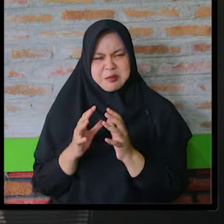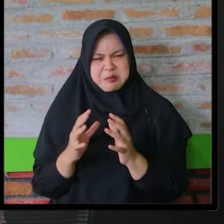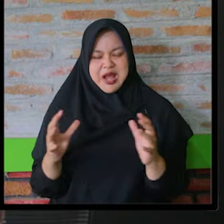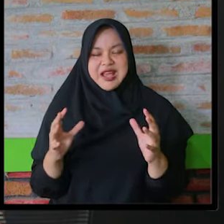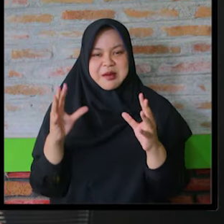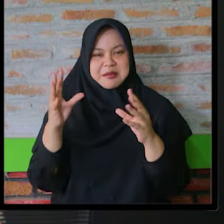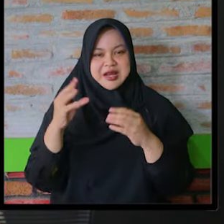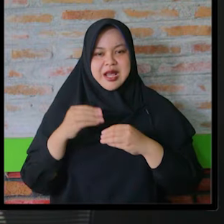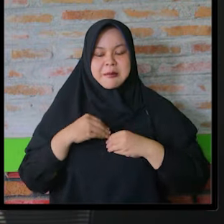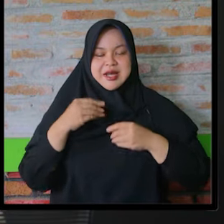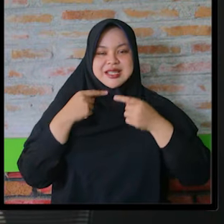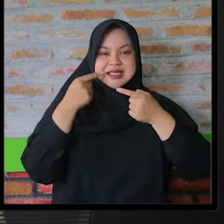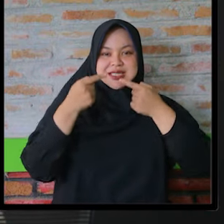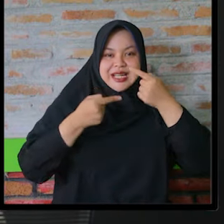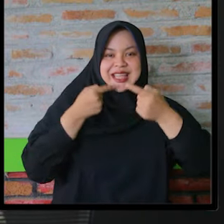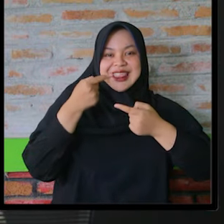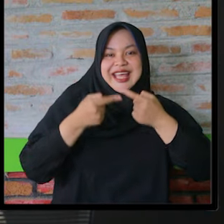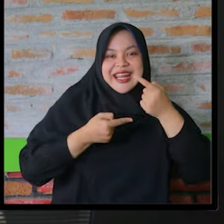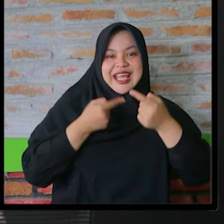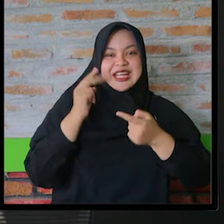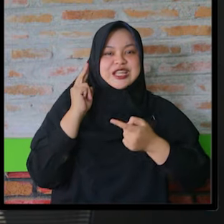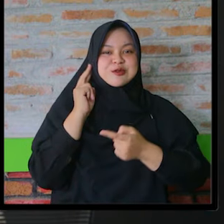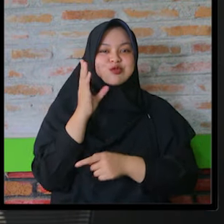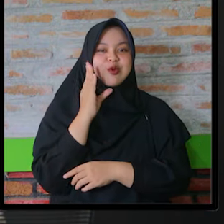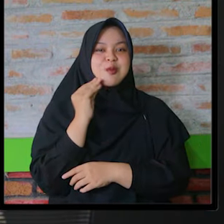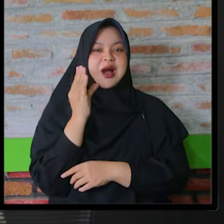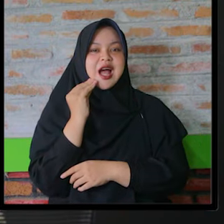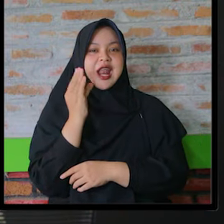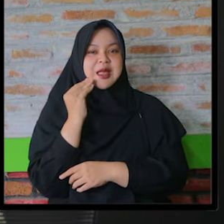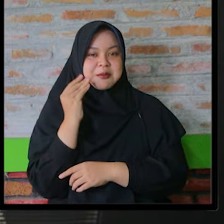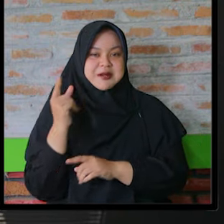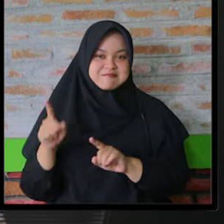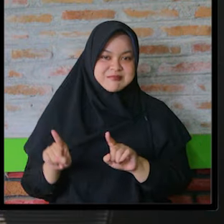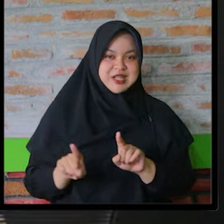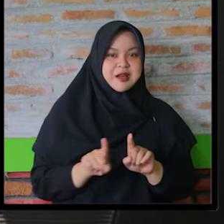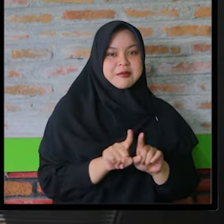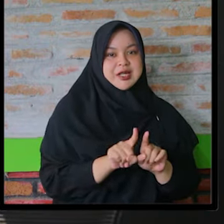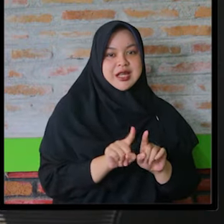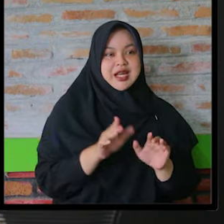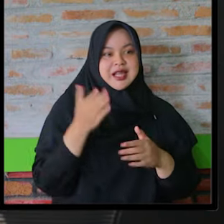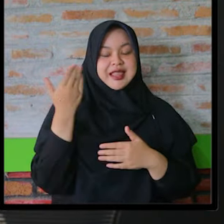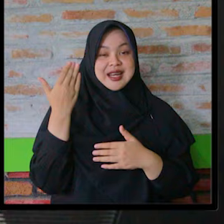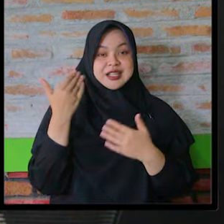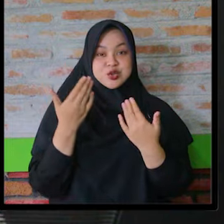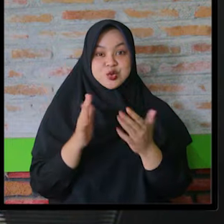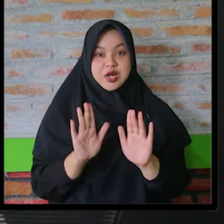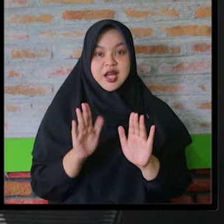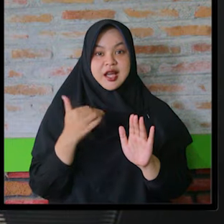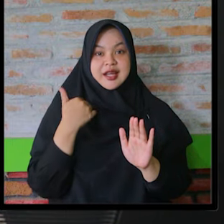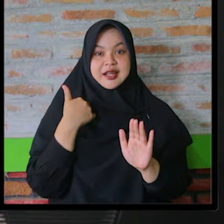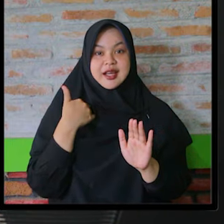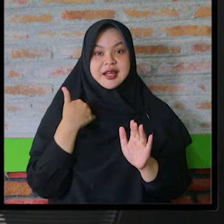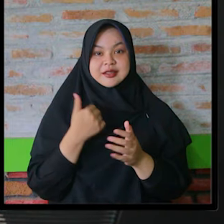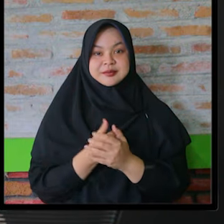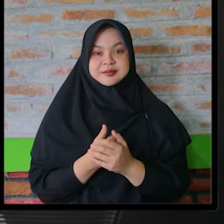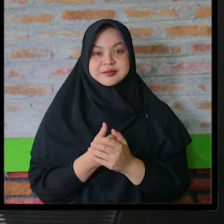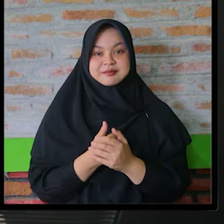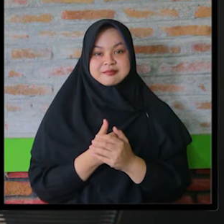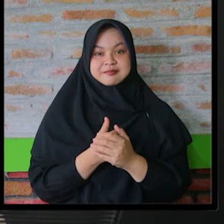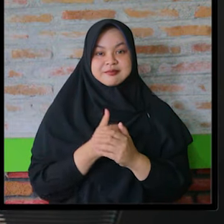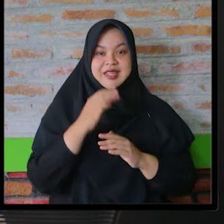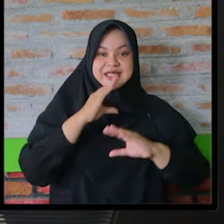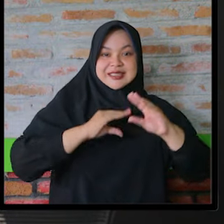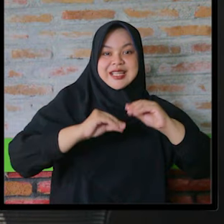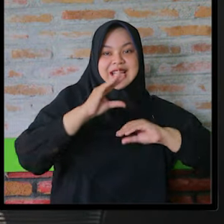mendapatkan cerita dari ibu pengalaman melakukan pendampingan juga Tadi sudah ada eh apa sharing